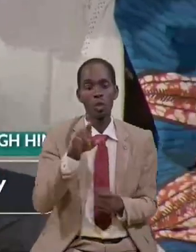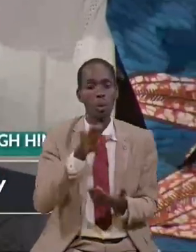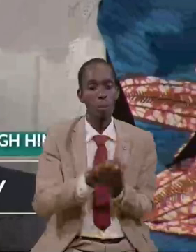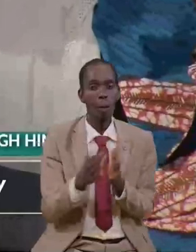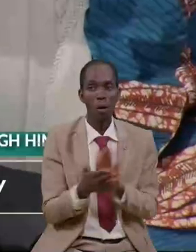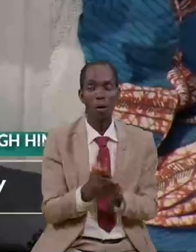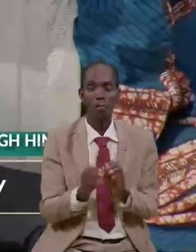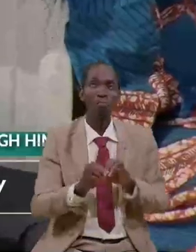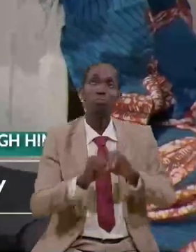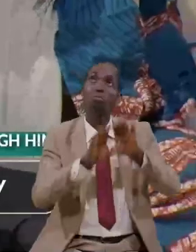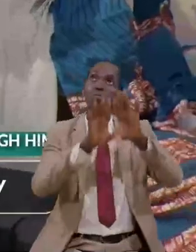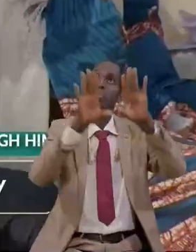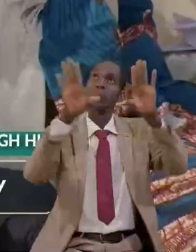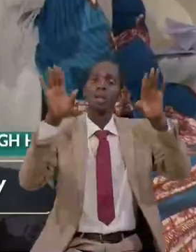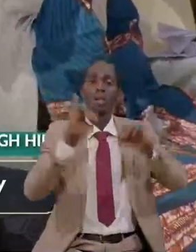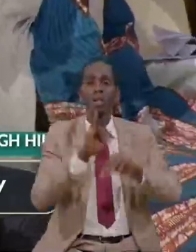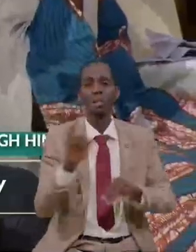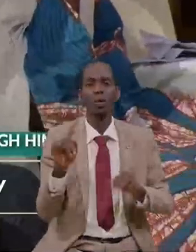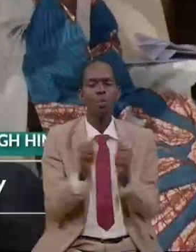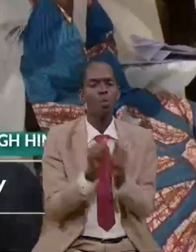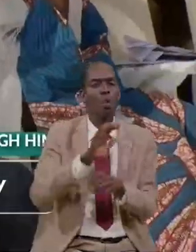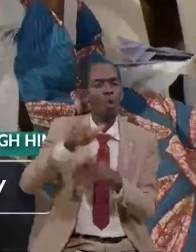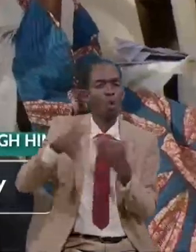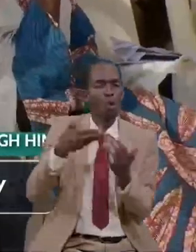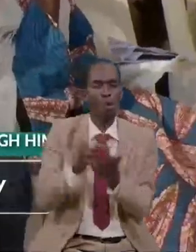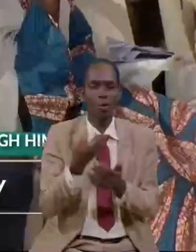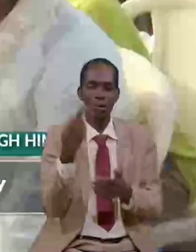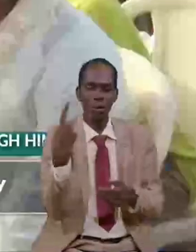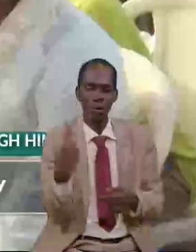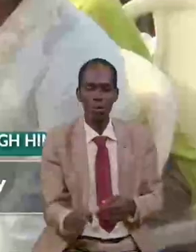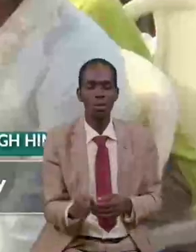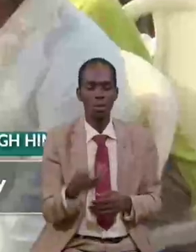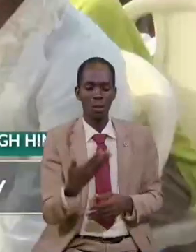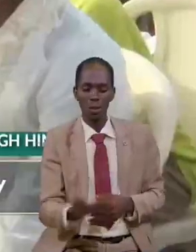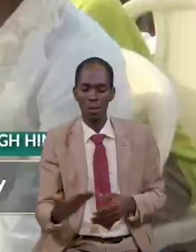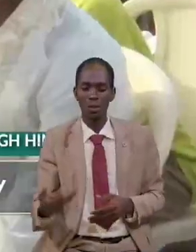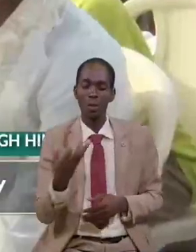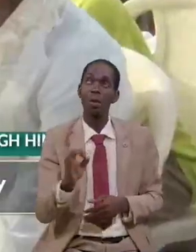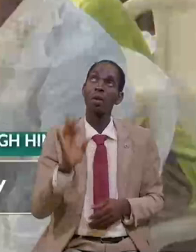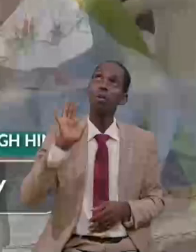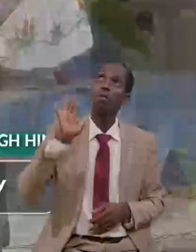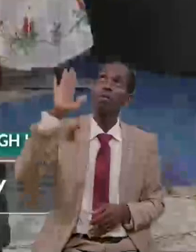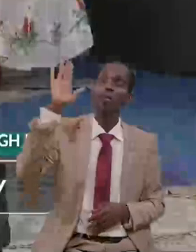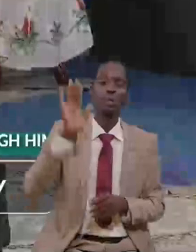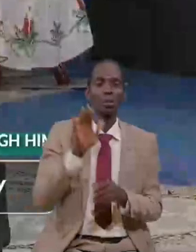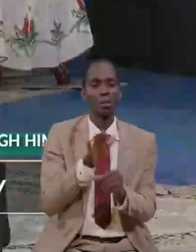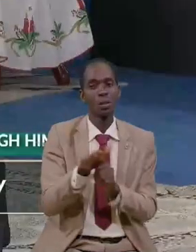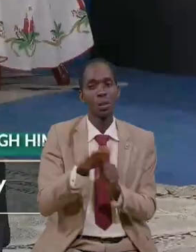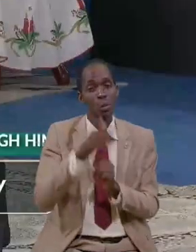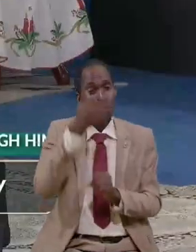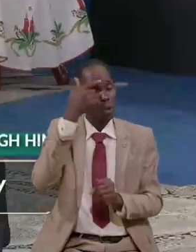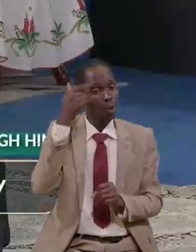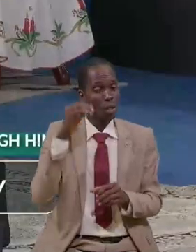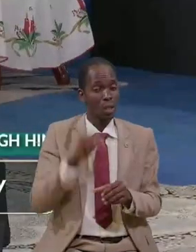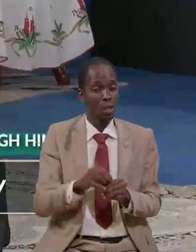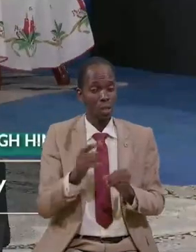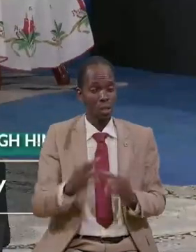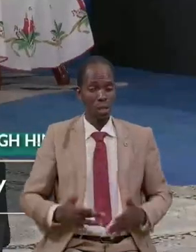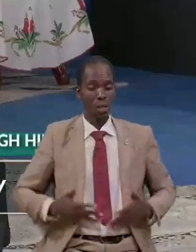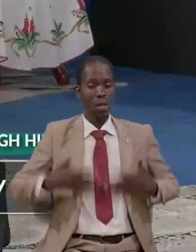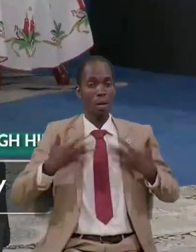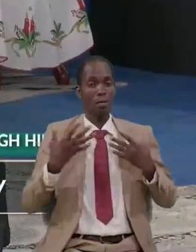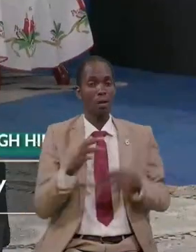lui et vous brillez avec toutes les ressources de sa suffisance. Parce que dans la vie de